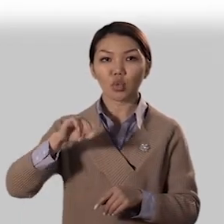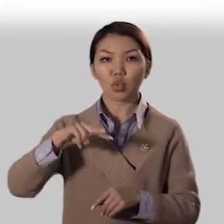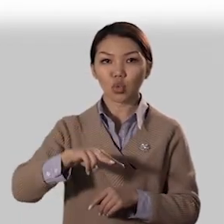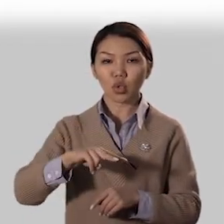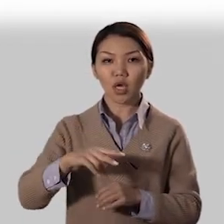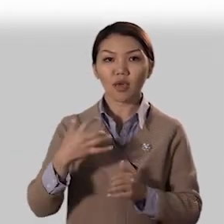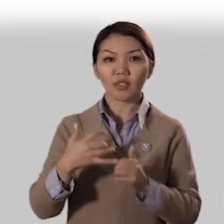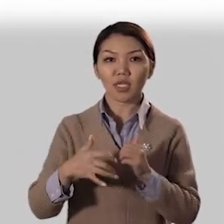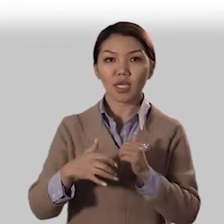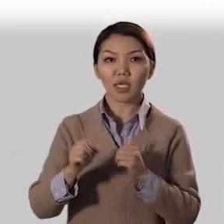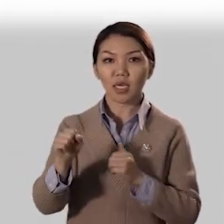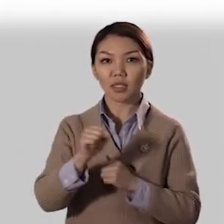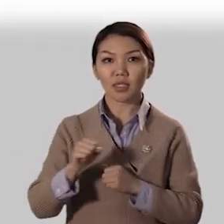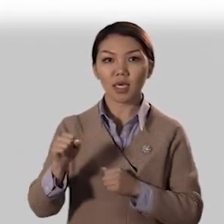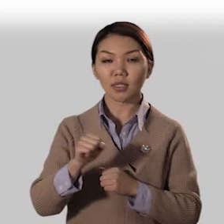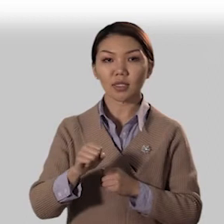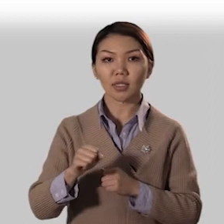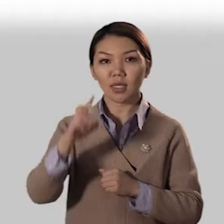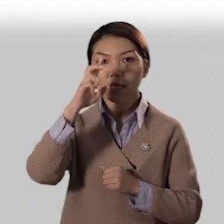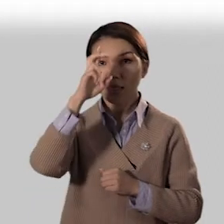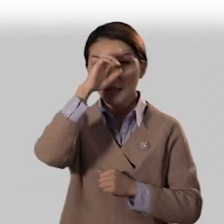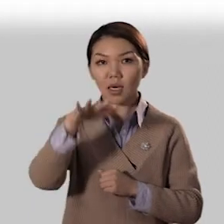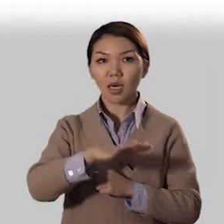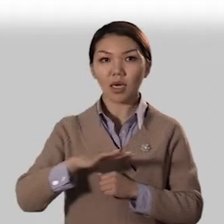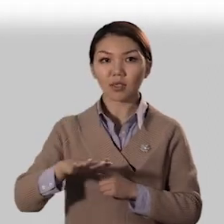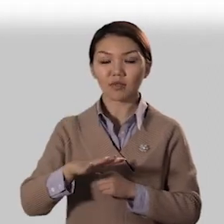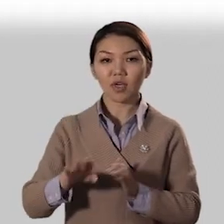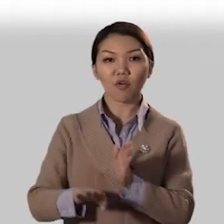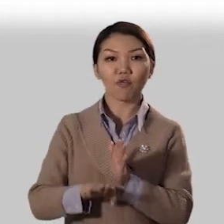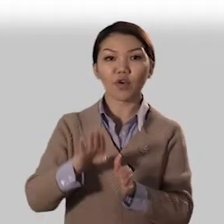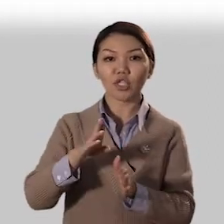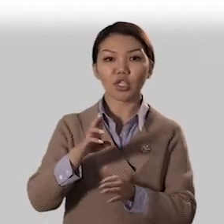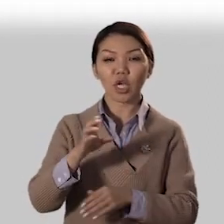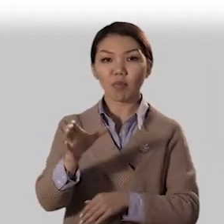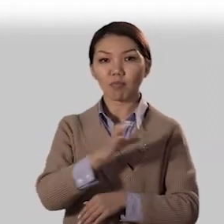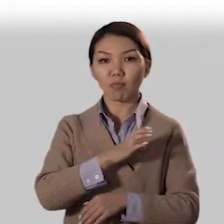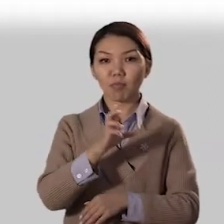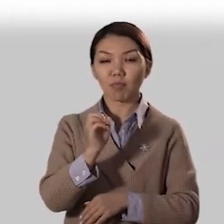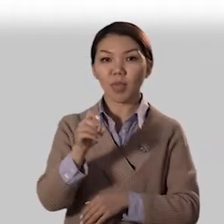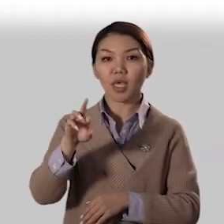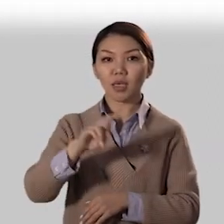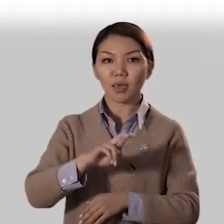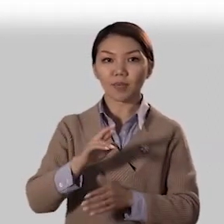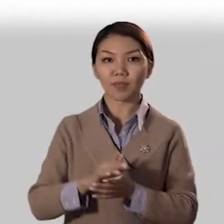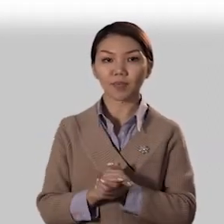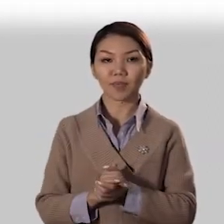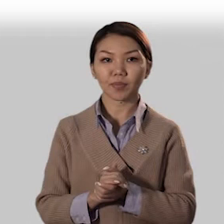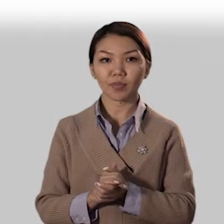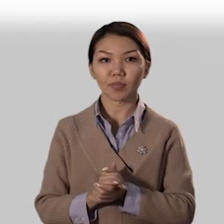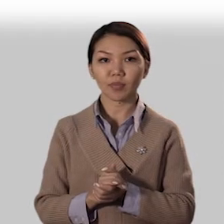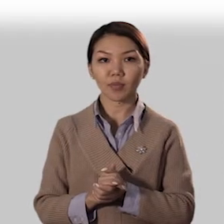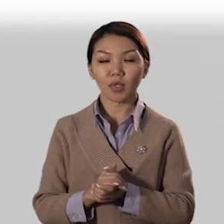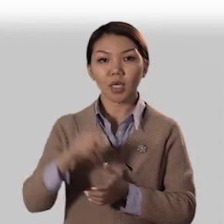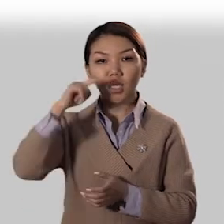века выше бея и равной султану кыргыз к русский словарь удачи на